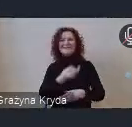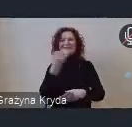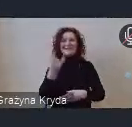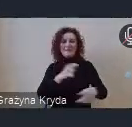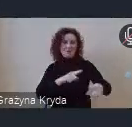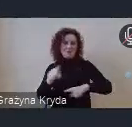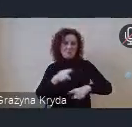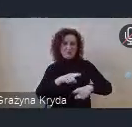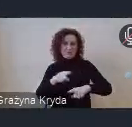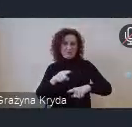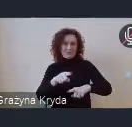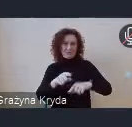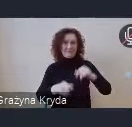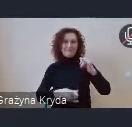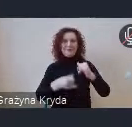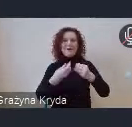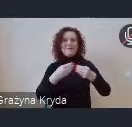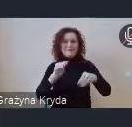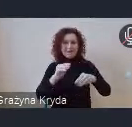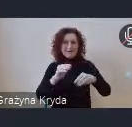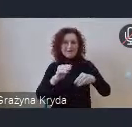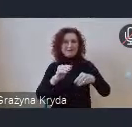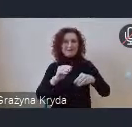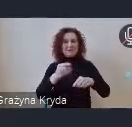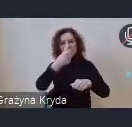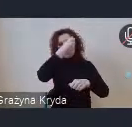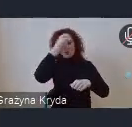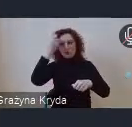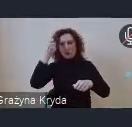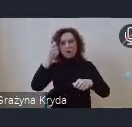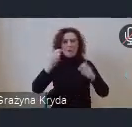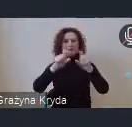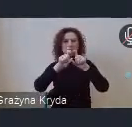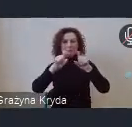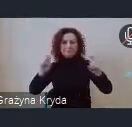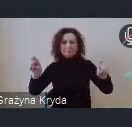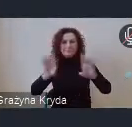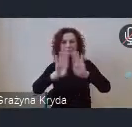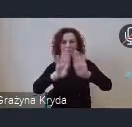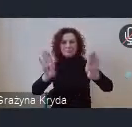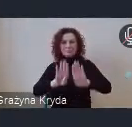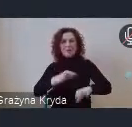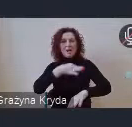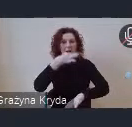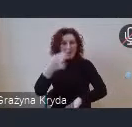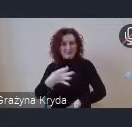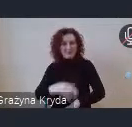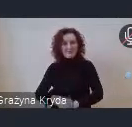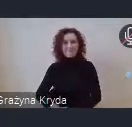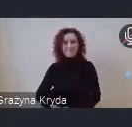więcej jest zaklejone tego szkła tym lepiej minimum to te dwa pasy takie o wysokości 10 centymetrów